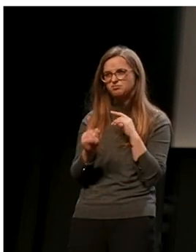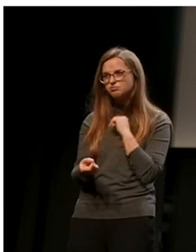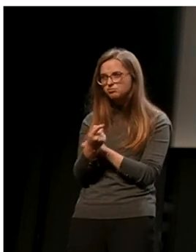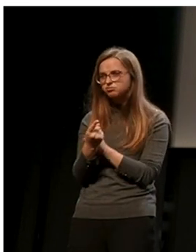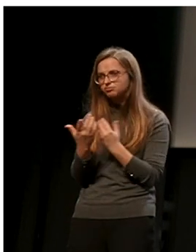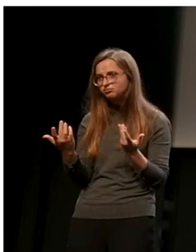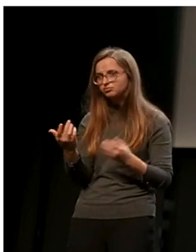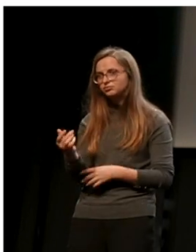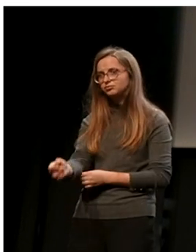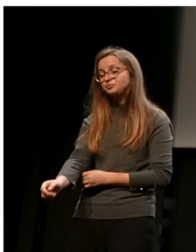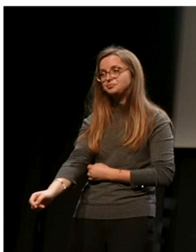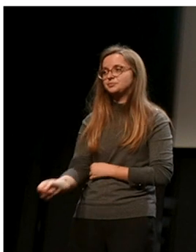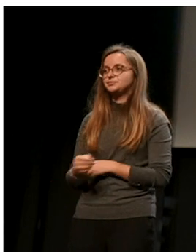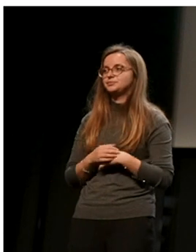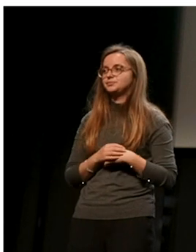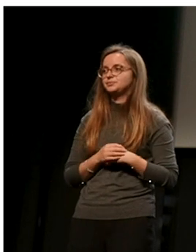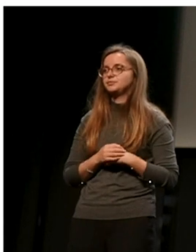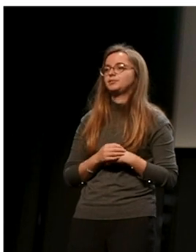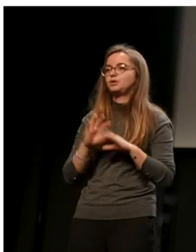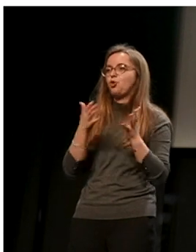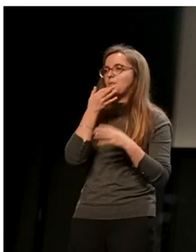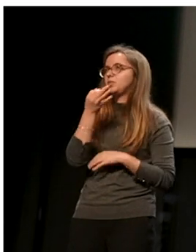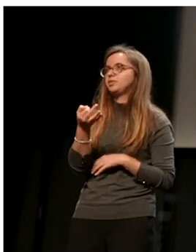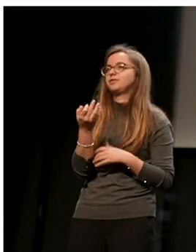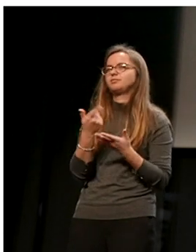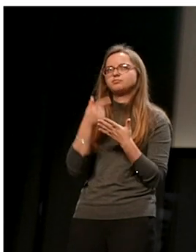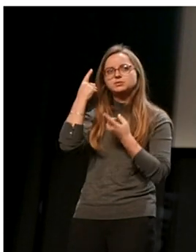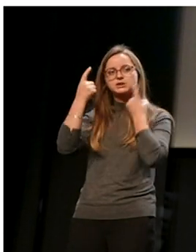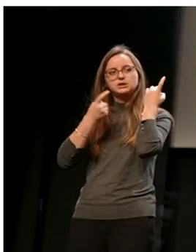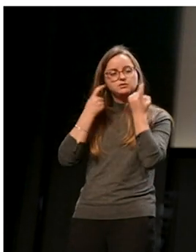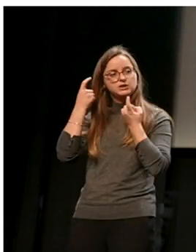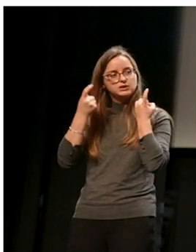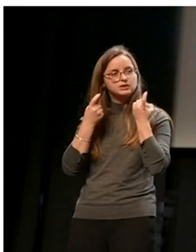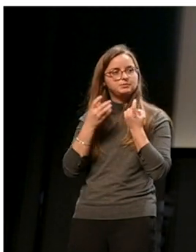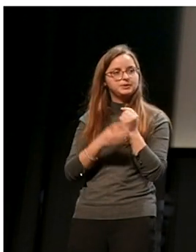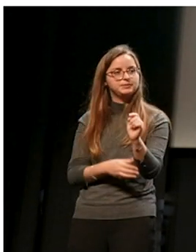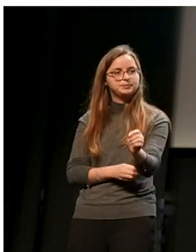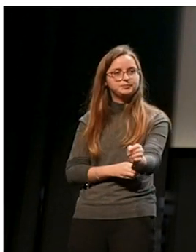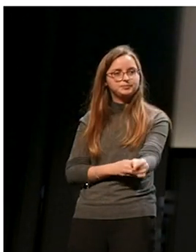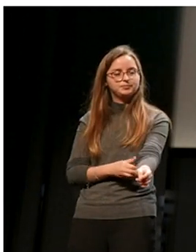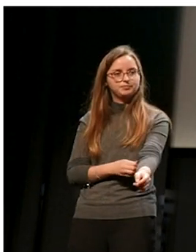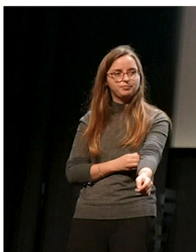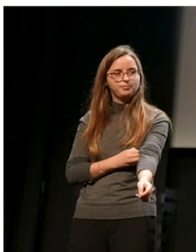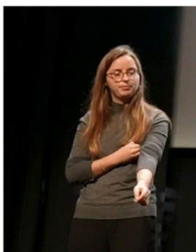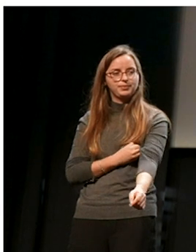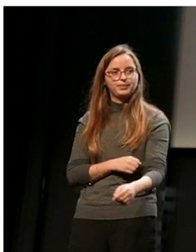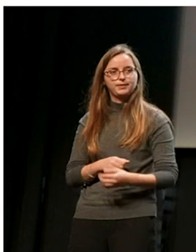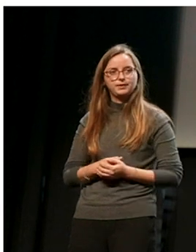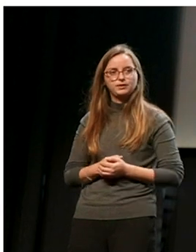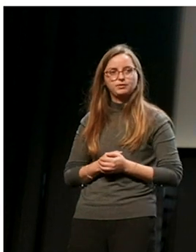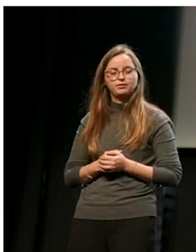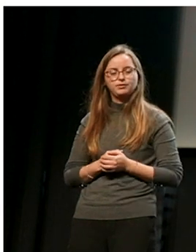Donc, est-ce que la, comment dire, je me fais l'avocat du diable aussi, c'est important. Est-ce que c'est pas